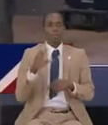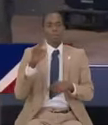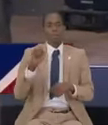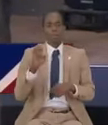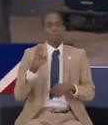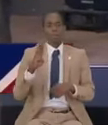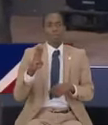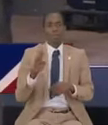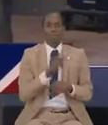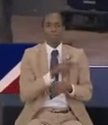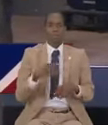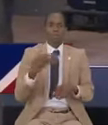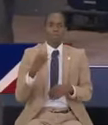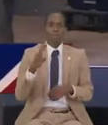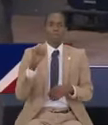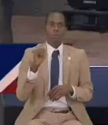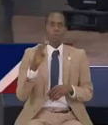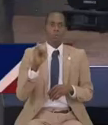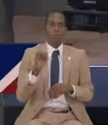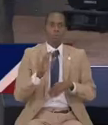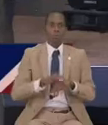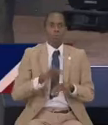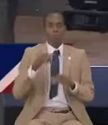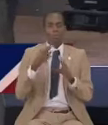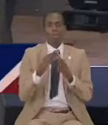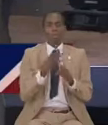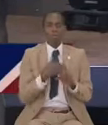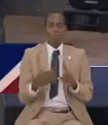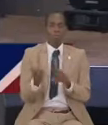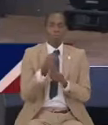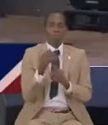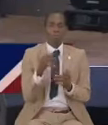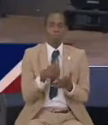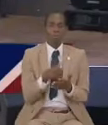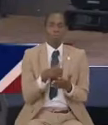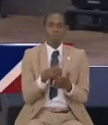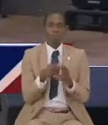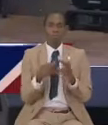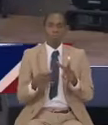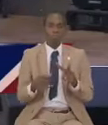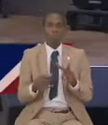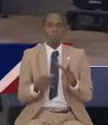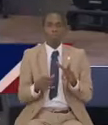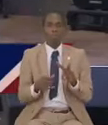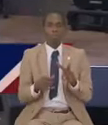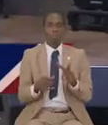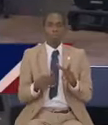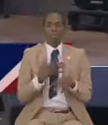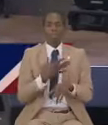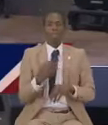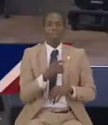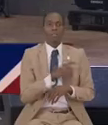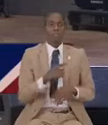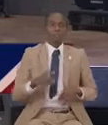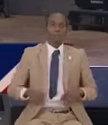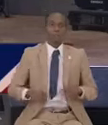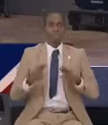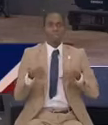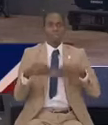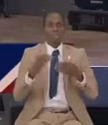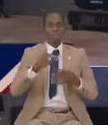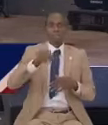roi de Babylone marchait à contr Jérusalem et l'assija verset 2 le Seigneur